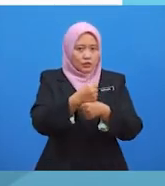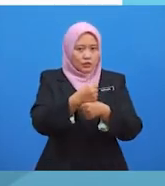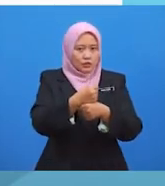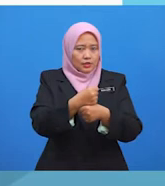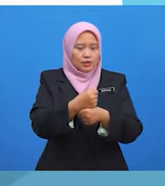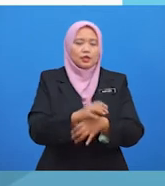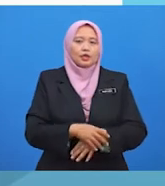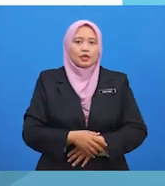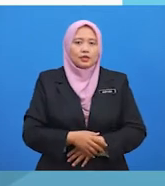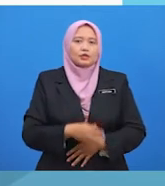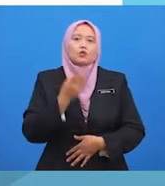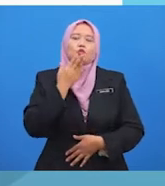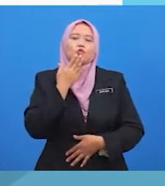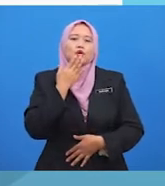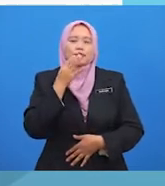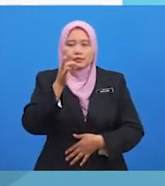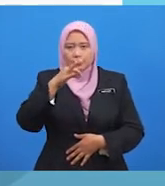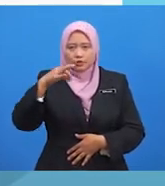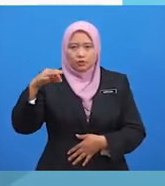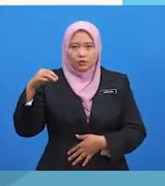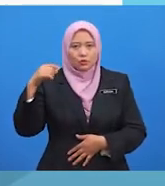warna tulisan.